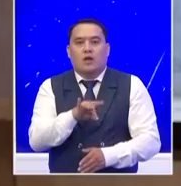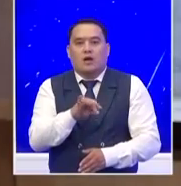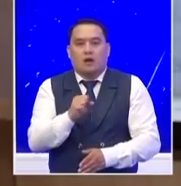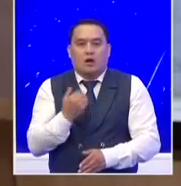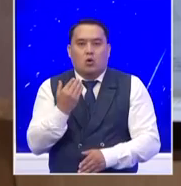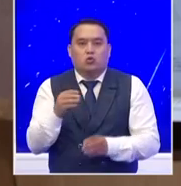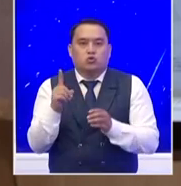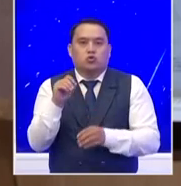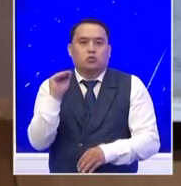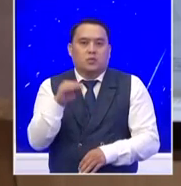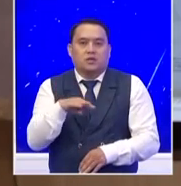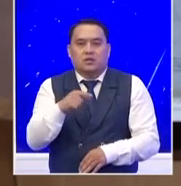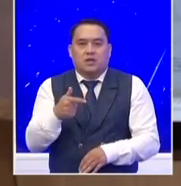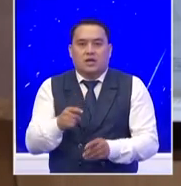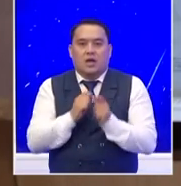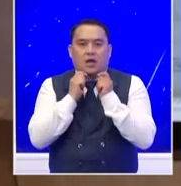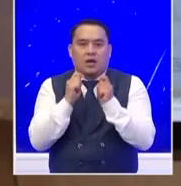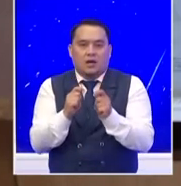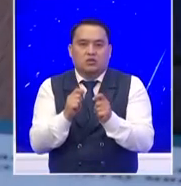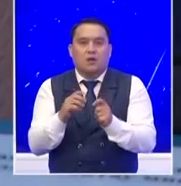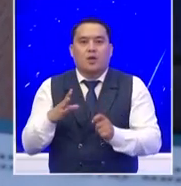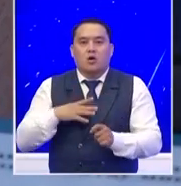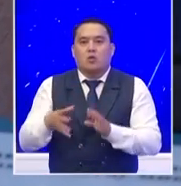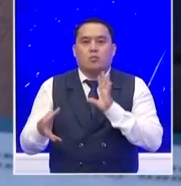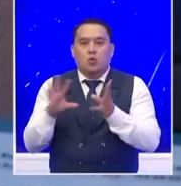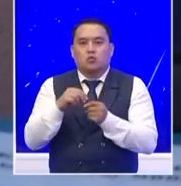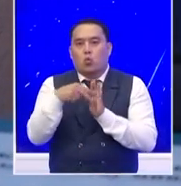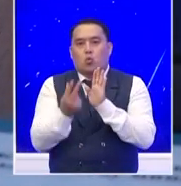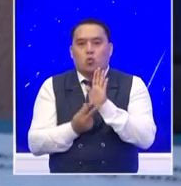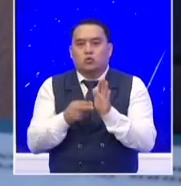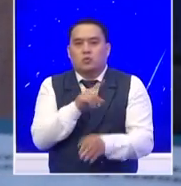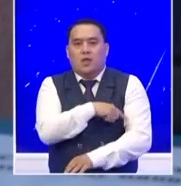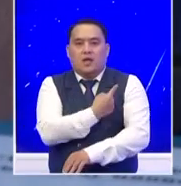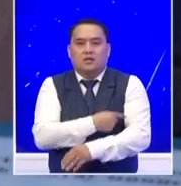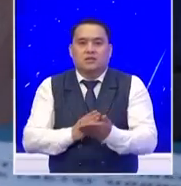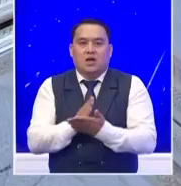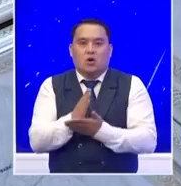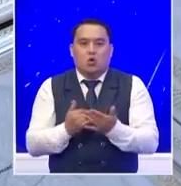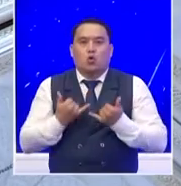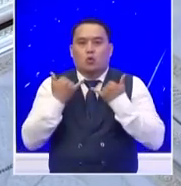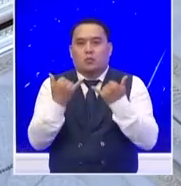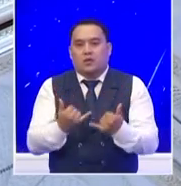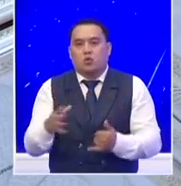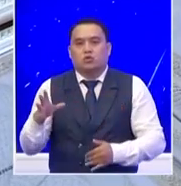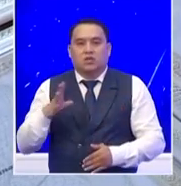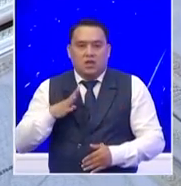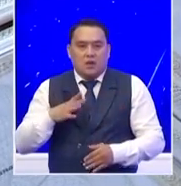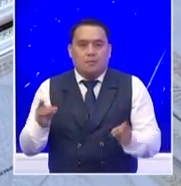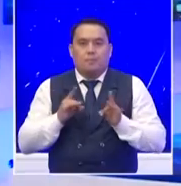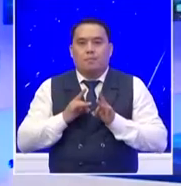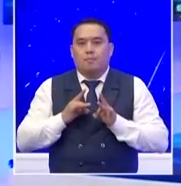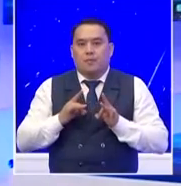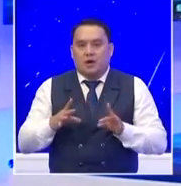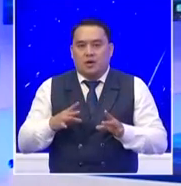Оразбаеваға 100 мың теңгелік сертификат табысталды. Жалпы бұл күні 18 медицина қызметкеріне құрмет көрсетілді. Мереке